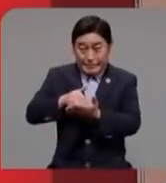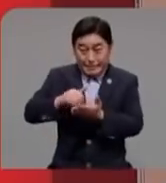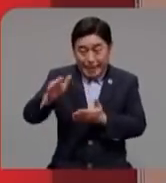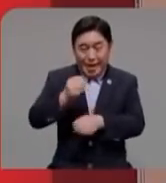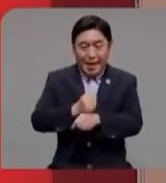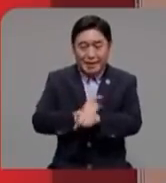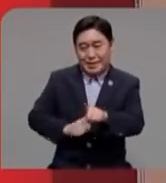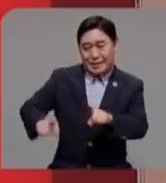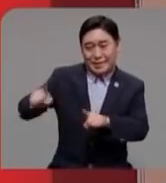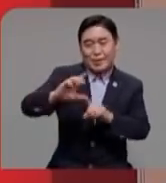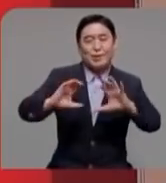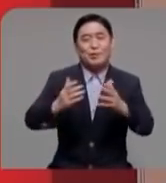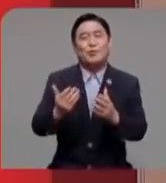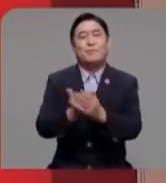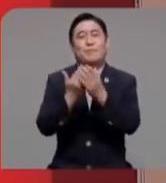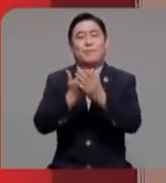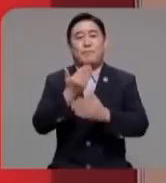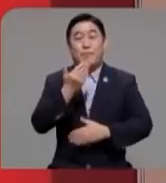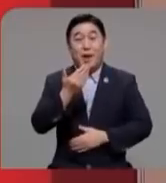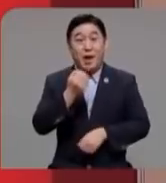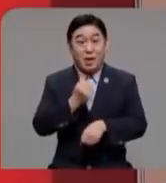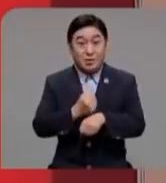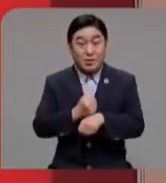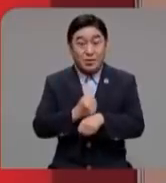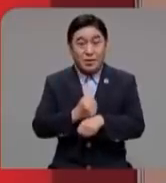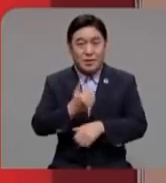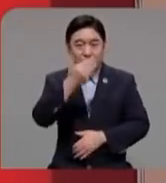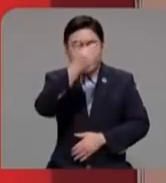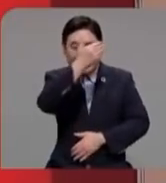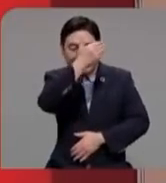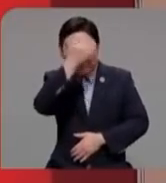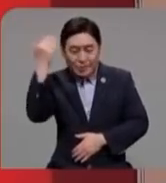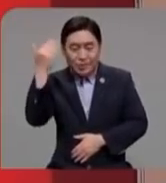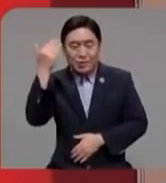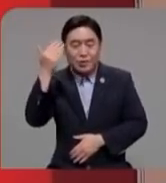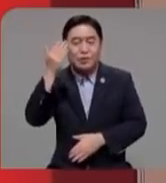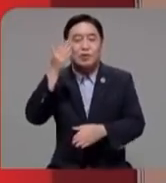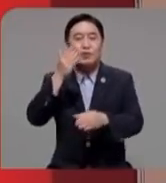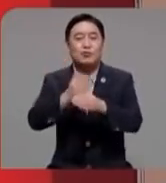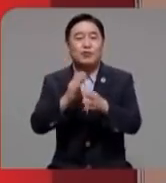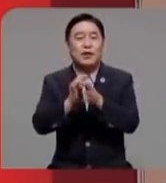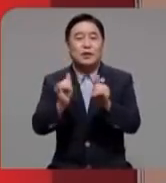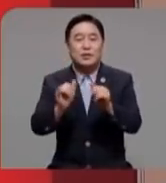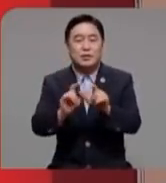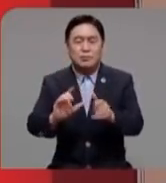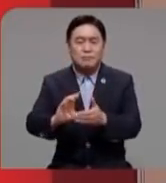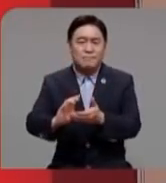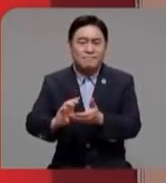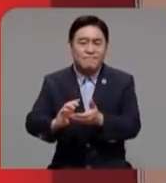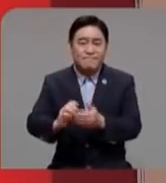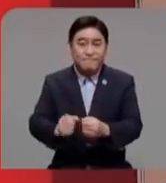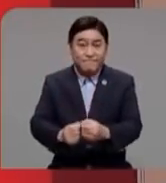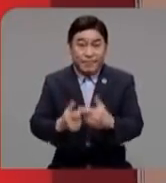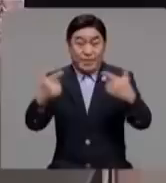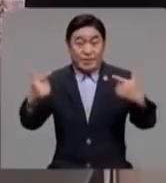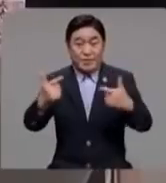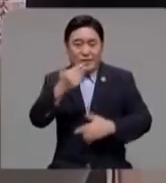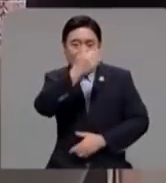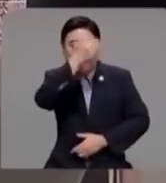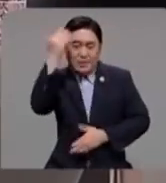돼서 청년과 우리 중산층을 두텁게 하고 우리 청년 세대에게